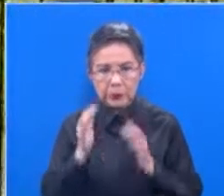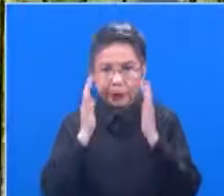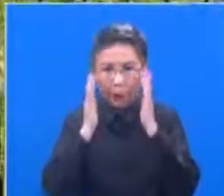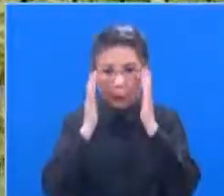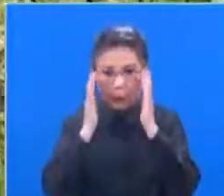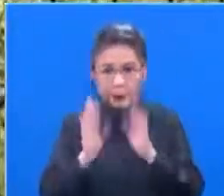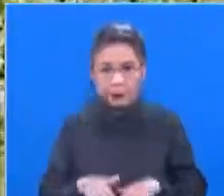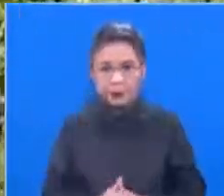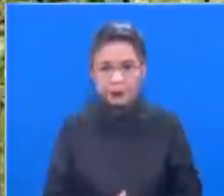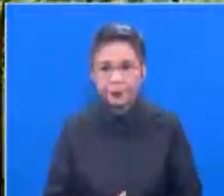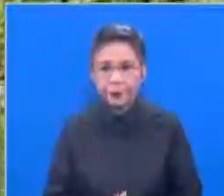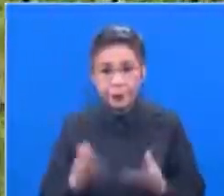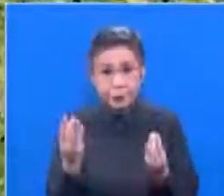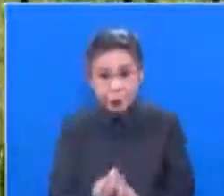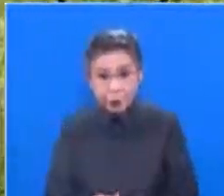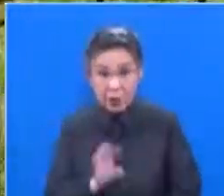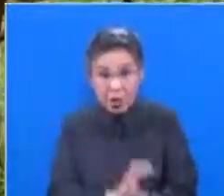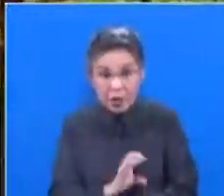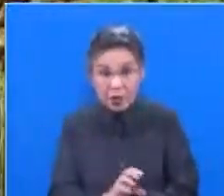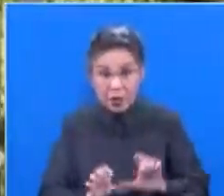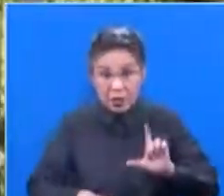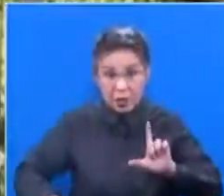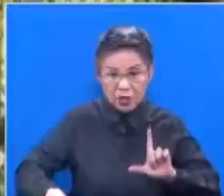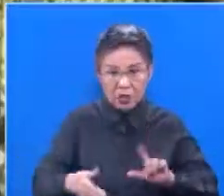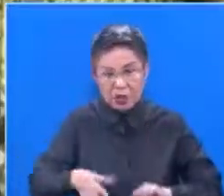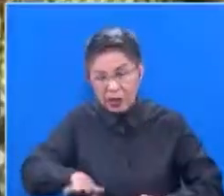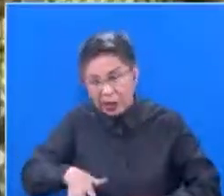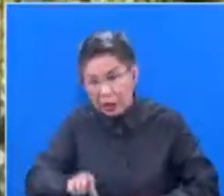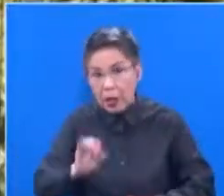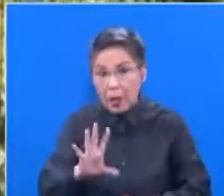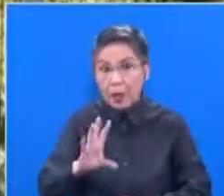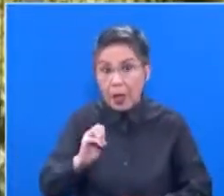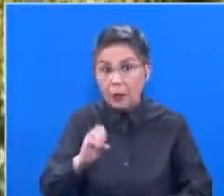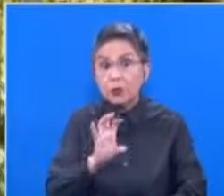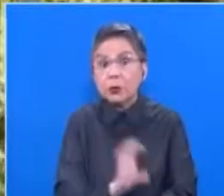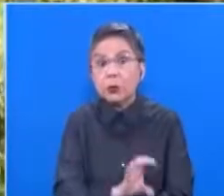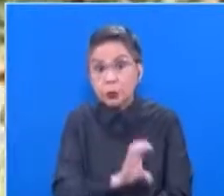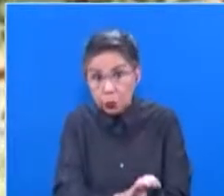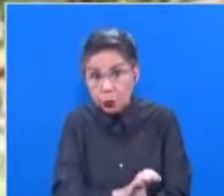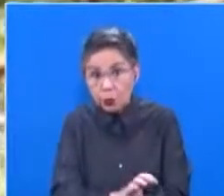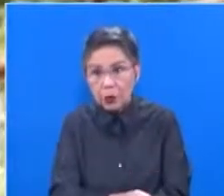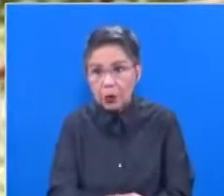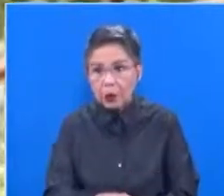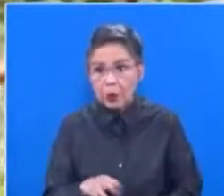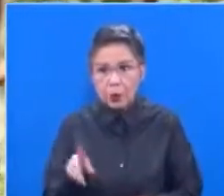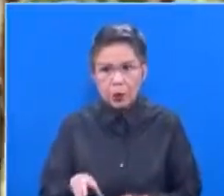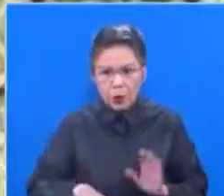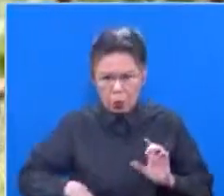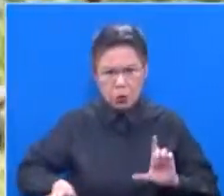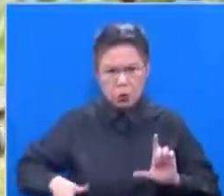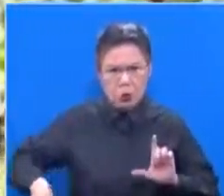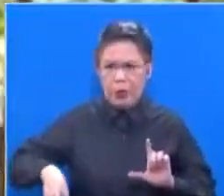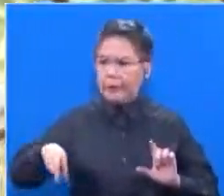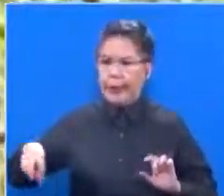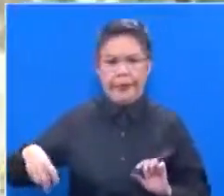Jadi populasi anjing liar di kawasan sirkuit Mandalika diperkirakan mencapai 500 ekor. Mereka kerap dijumpai di lintasan sirkuit,